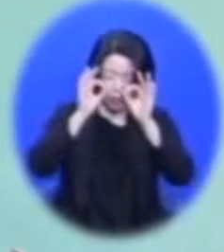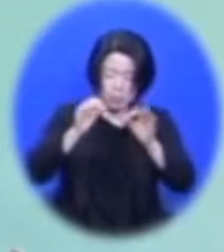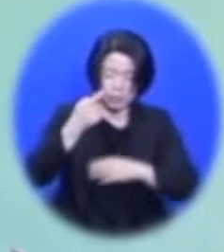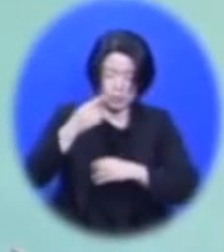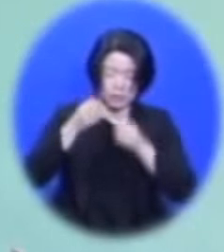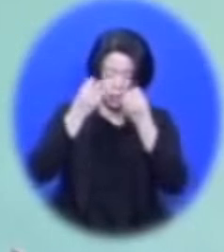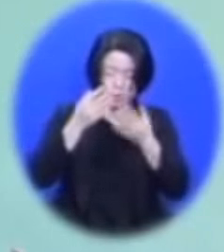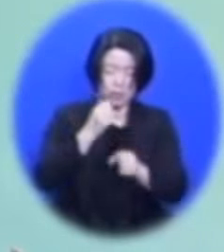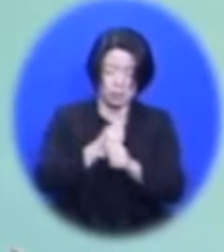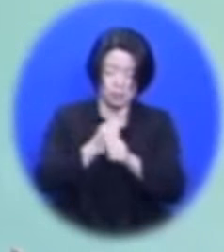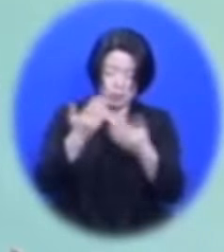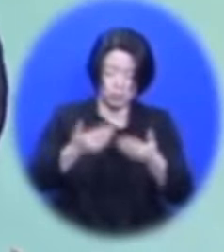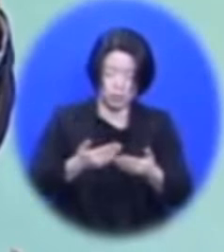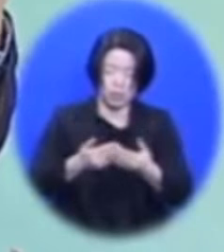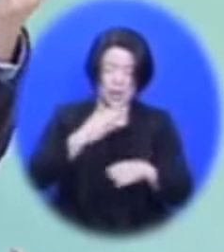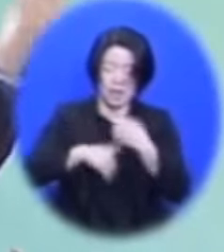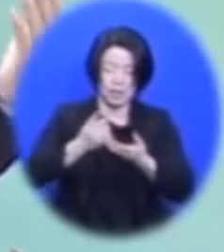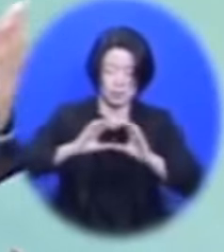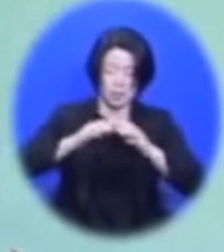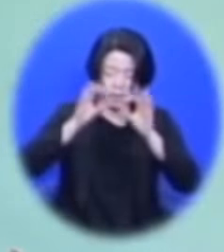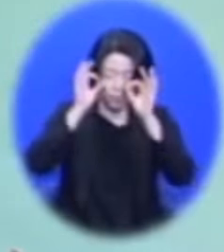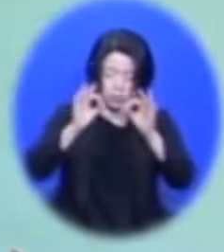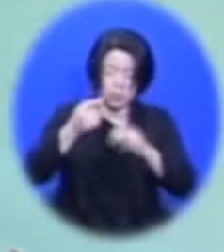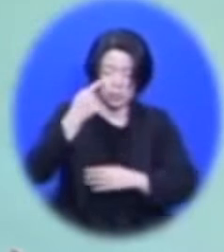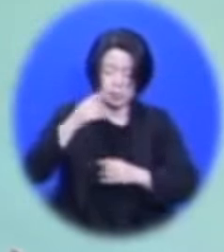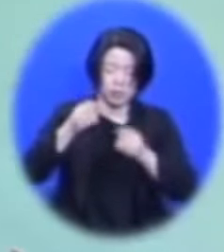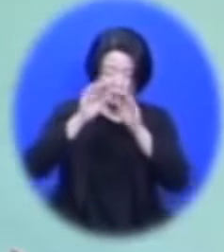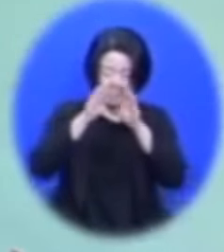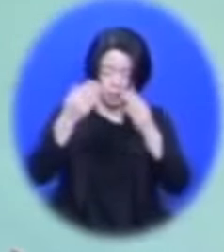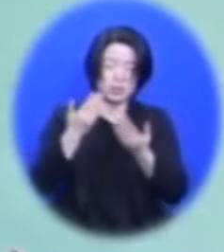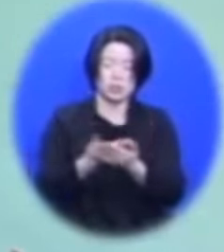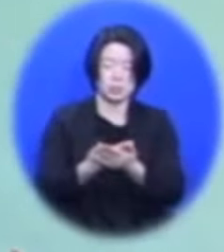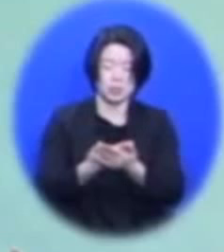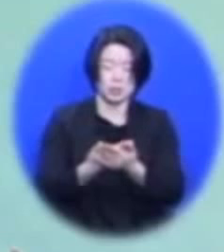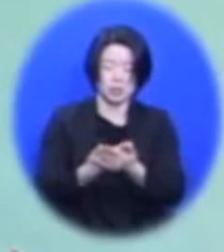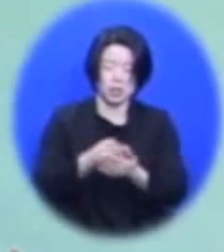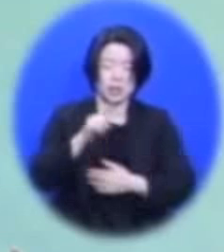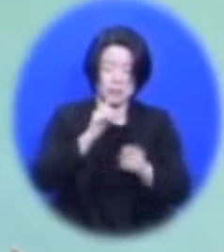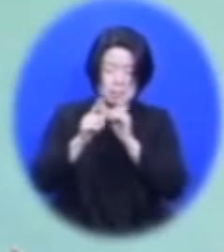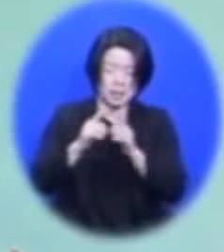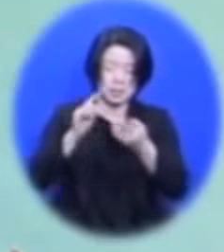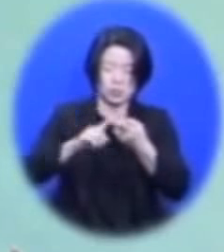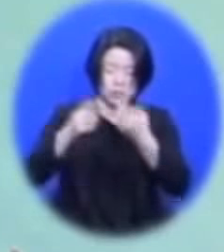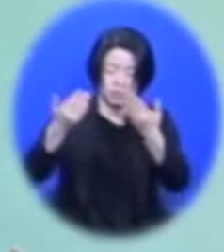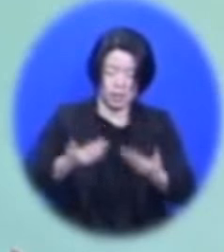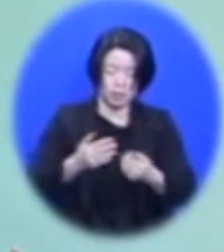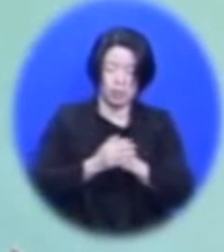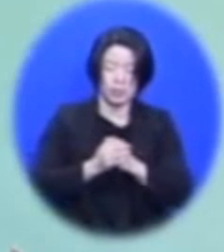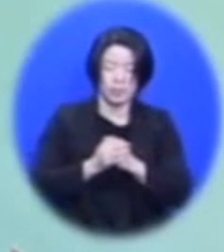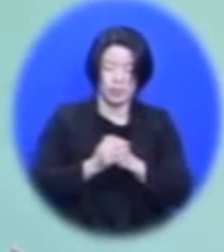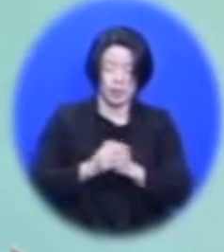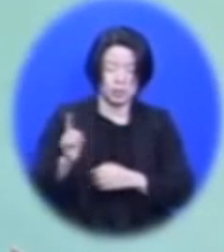새롭게 하시고 하나님의 나라를 보는 눈도 열어주소서. 그래서 말씀하신 그대로 도대체